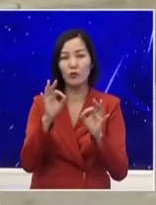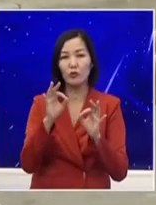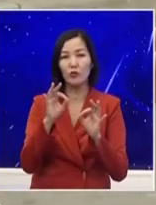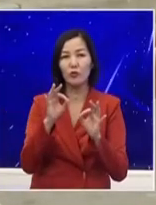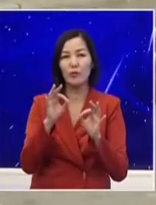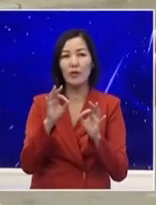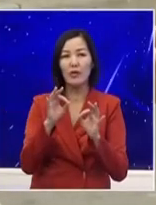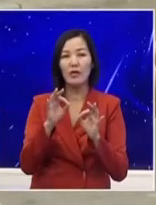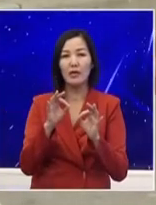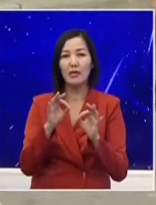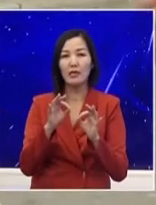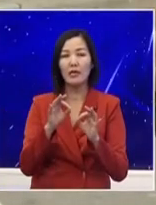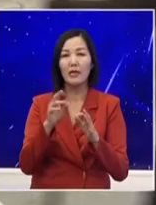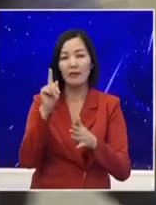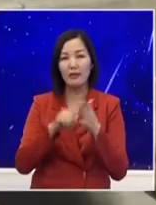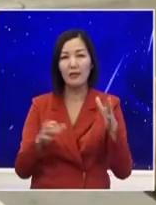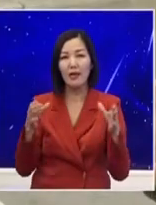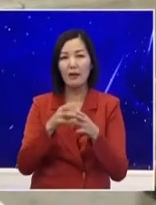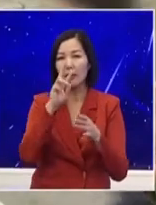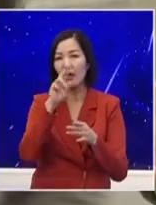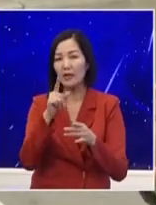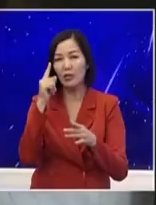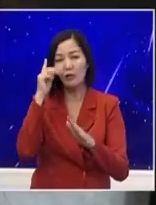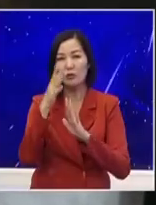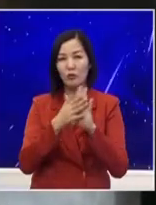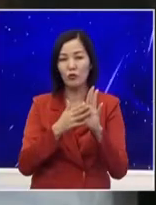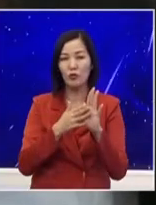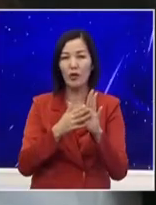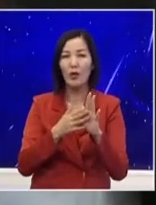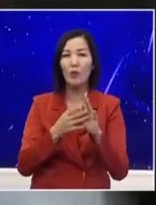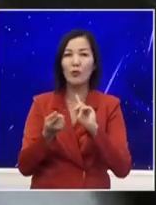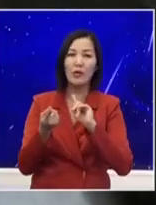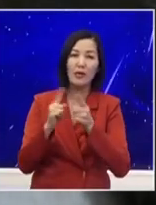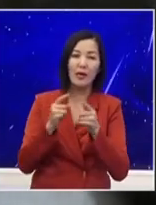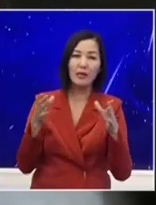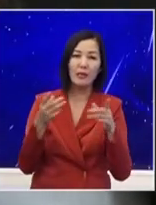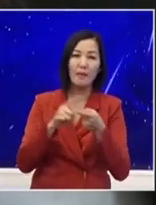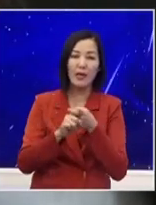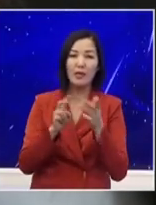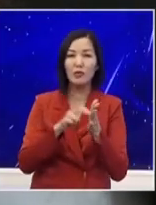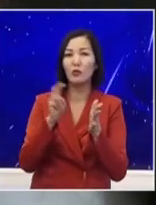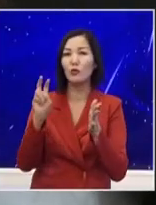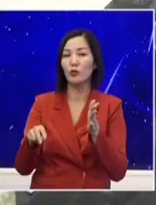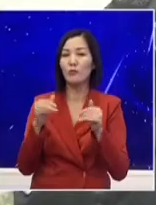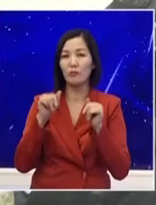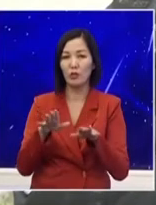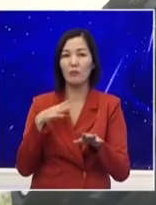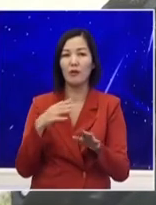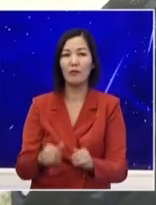сезінді. Діни ағымның дұрыстығына күмән келтіре бастады. Кейін ерік жігерін жинап, діни топпен байланысын үземін деп шешім қабылдады.